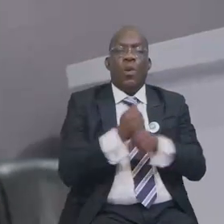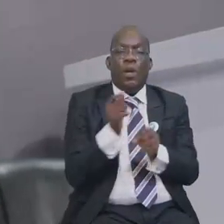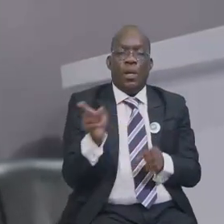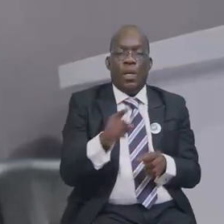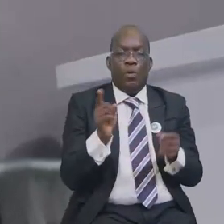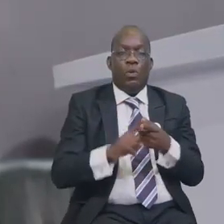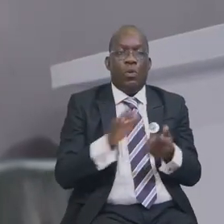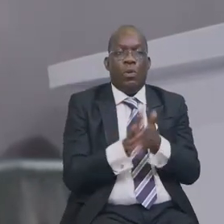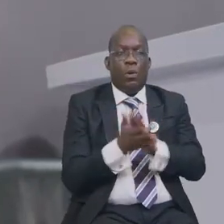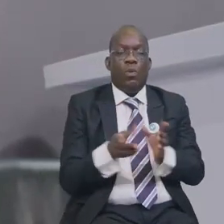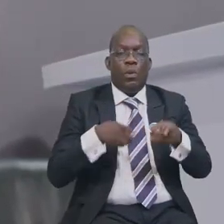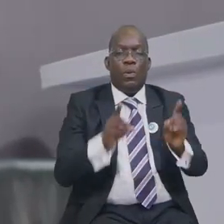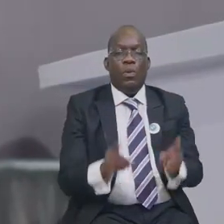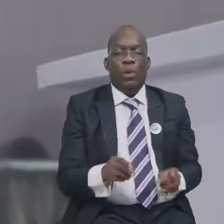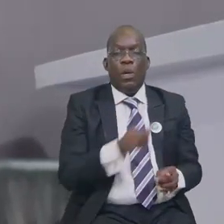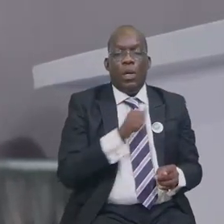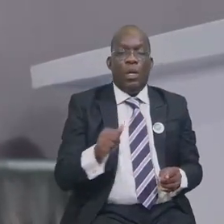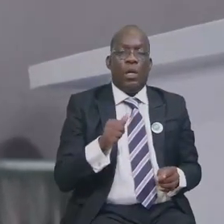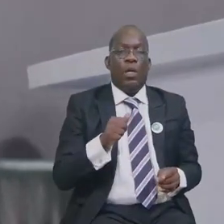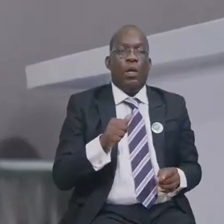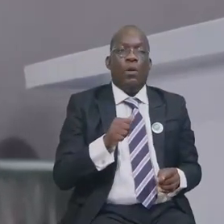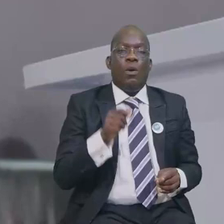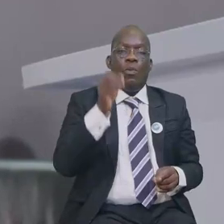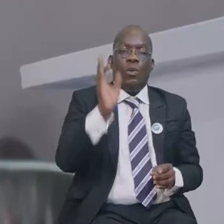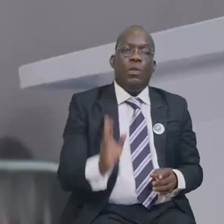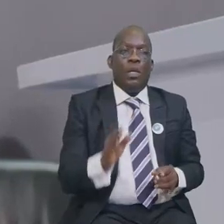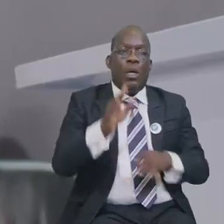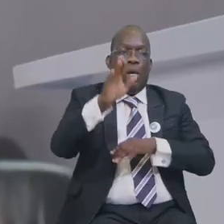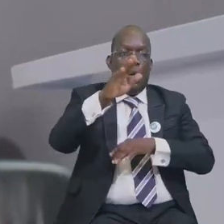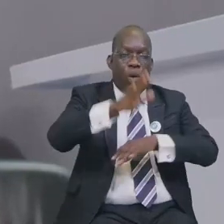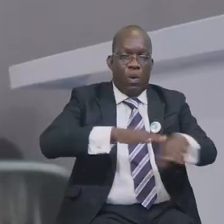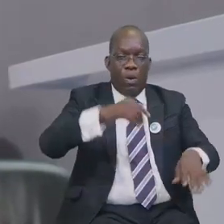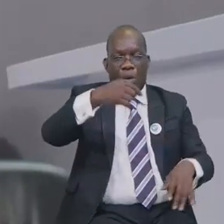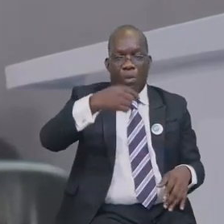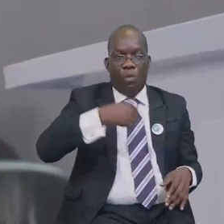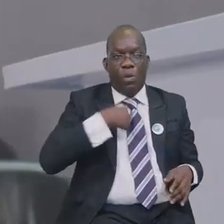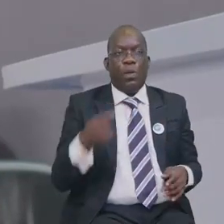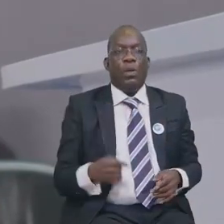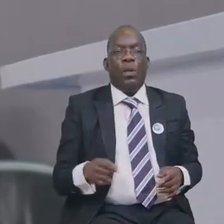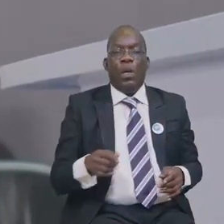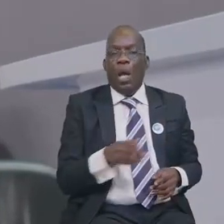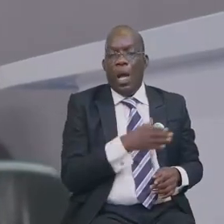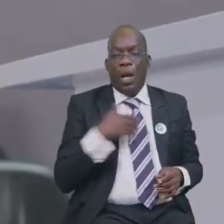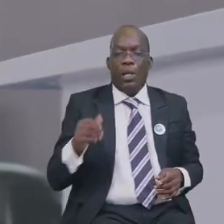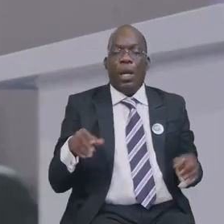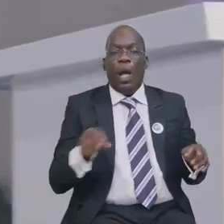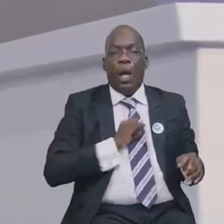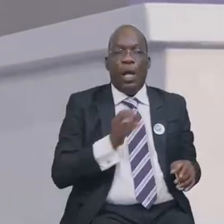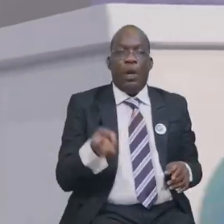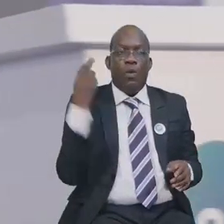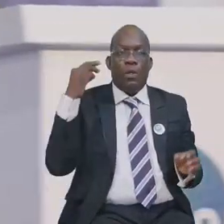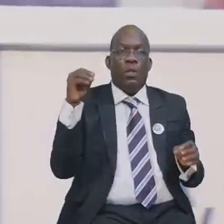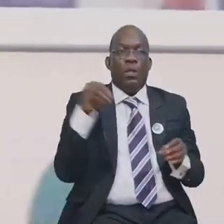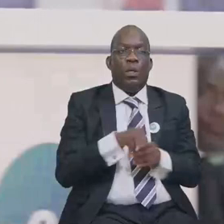là-bas, m'ont appelé. J'étais au milieu d'eux, comme Jonas, au